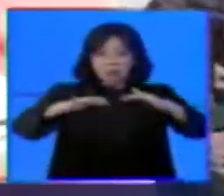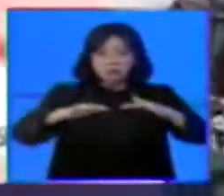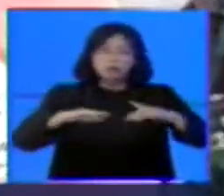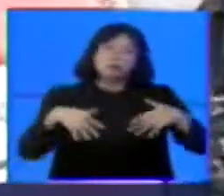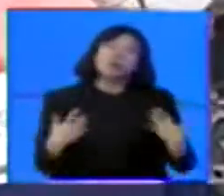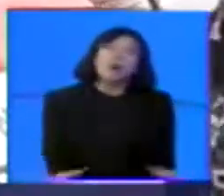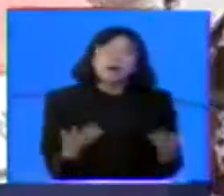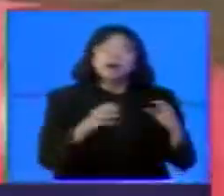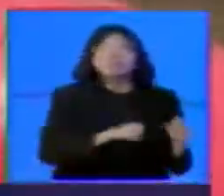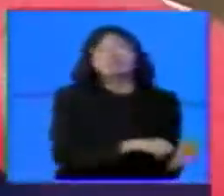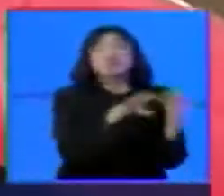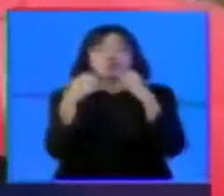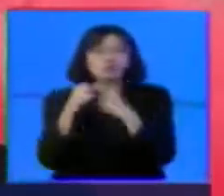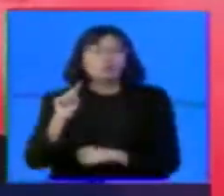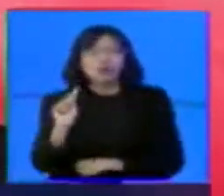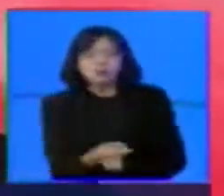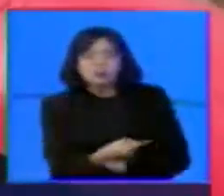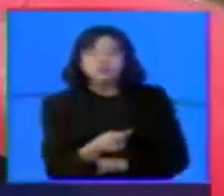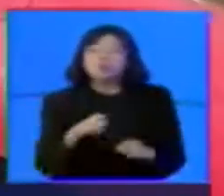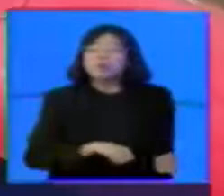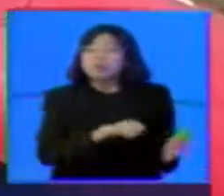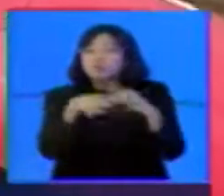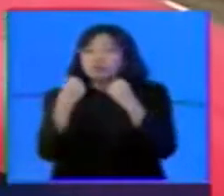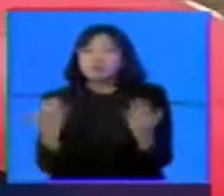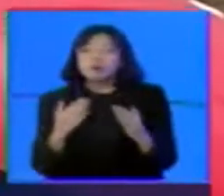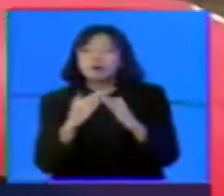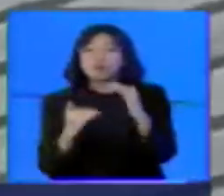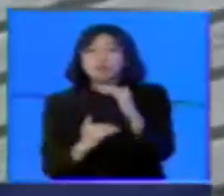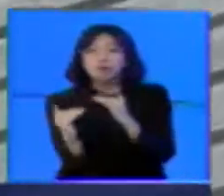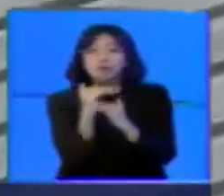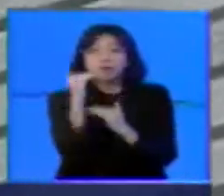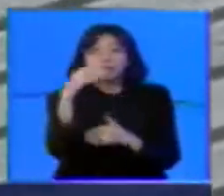pada ngungsi gitu di rumah susun karet.